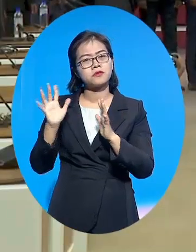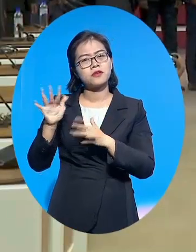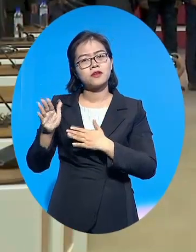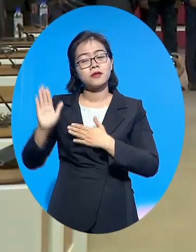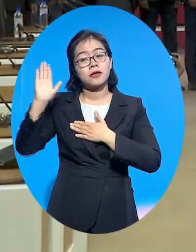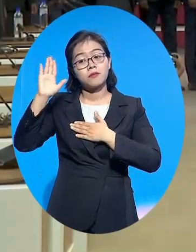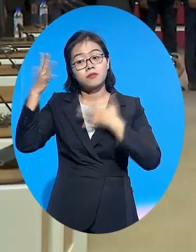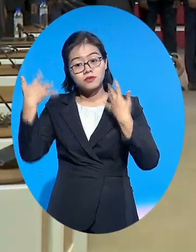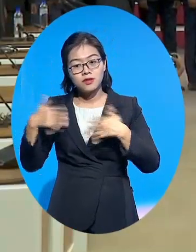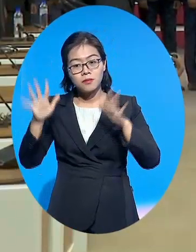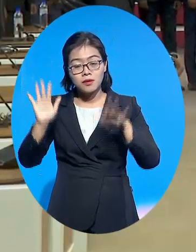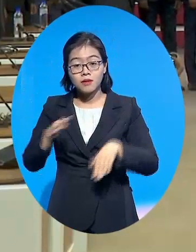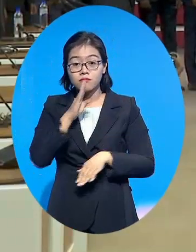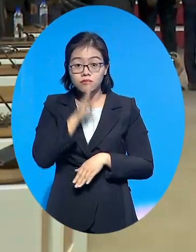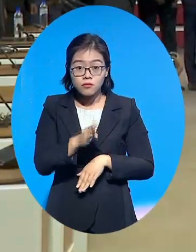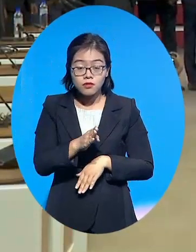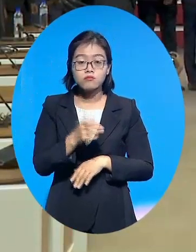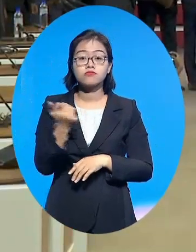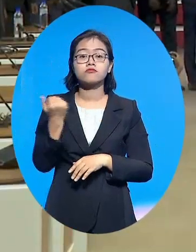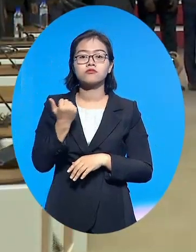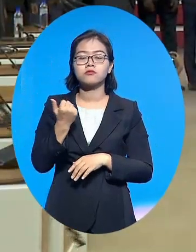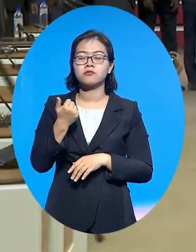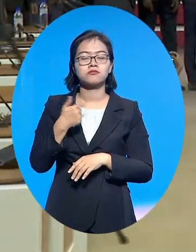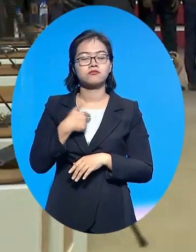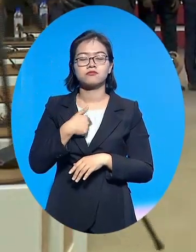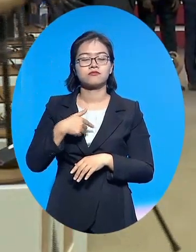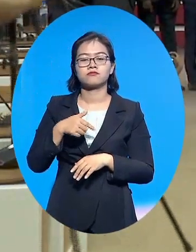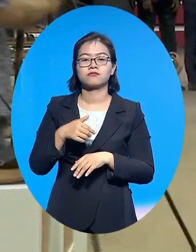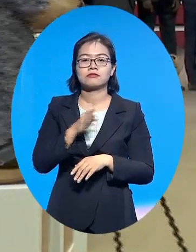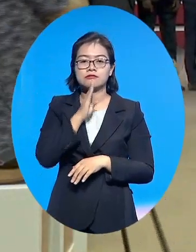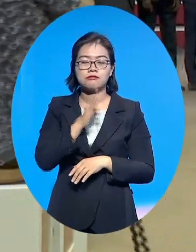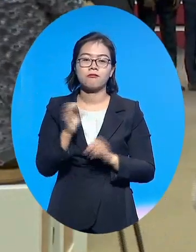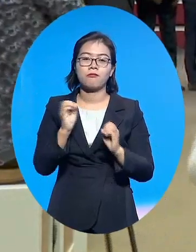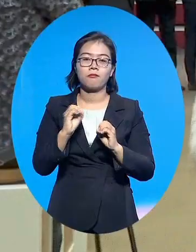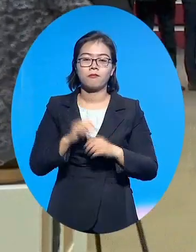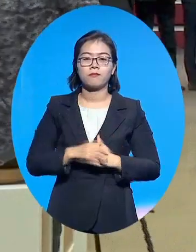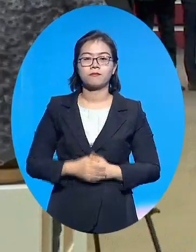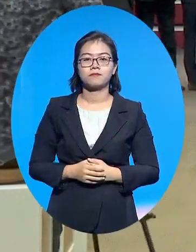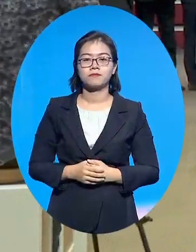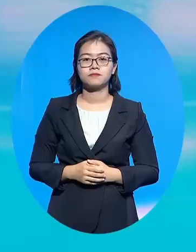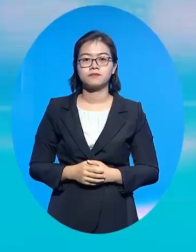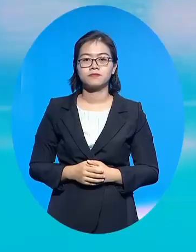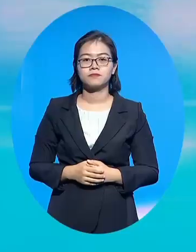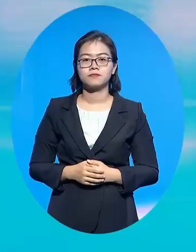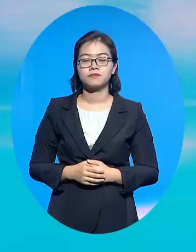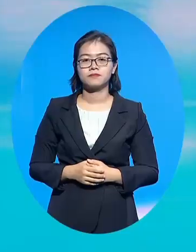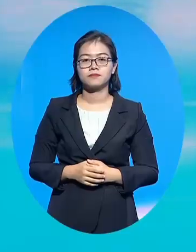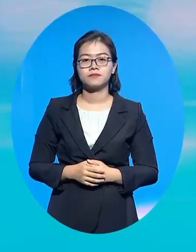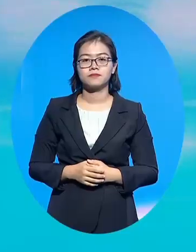mà thông đồng giới bất kỳ thế lực bên ngoài nào thù địch với một trong hai bên hay không